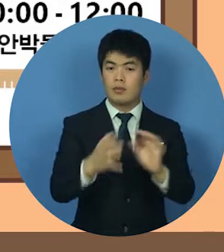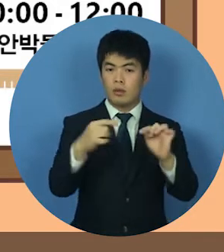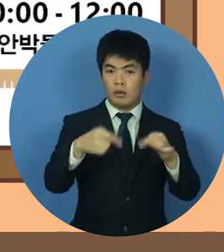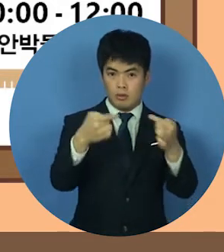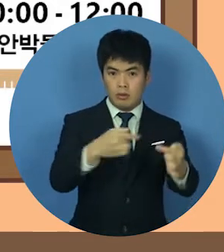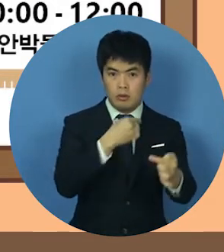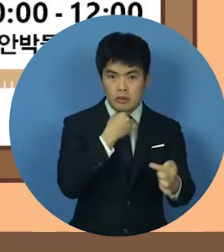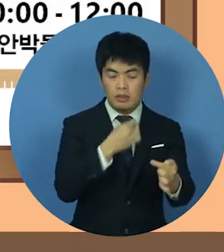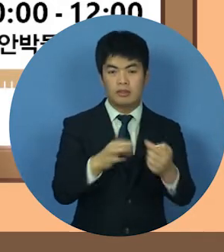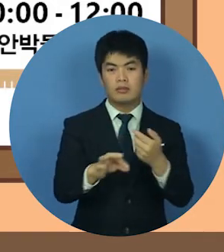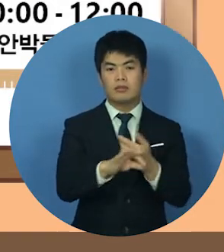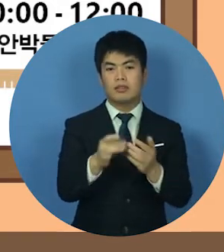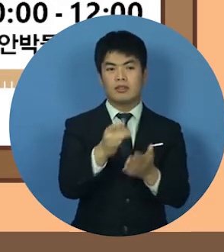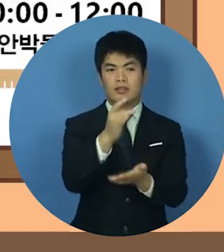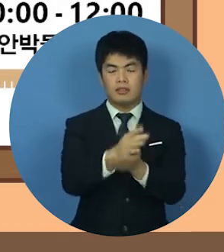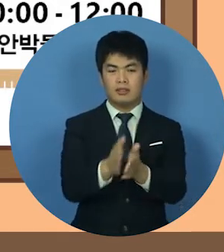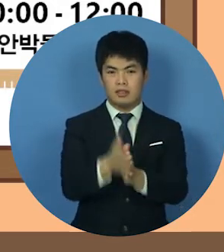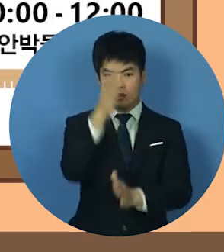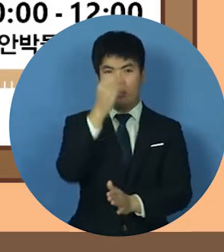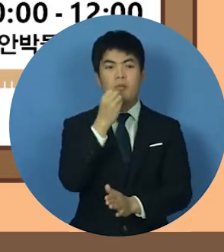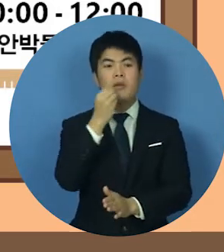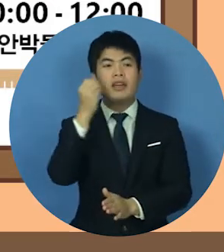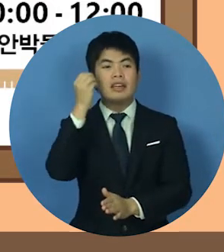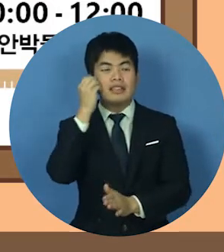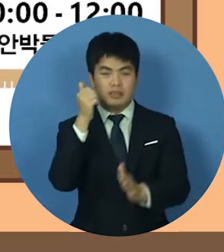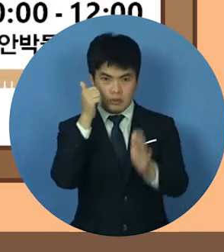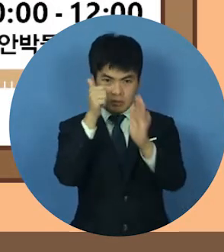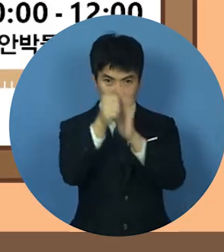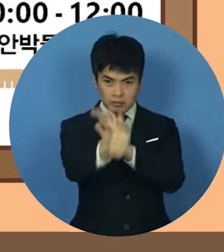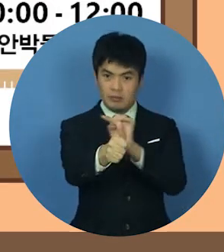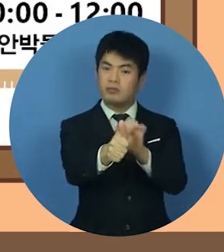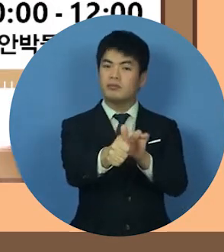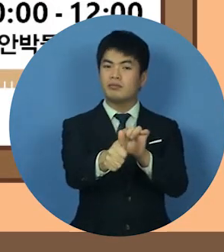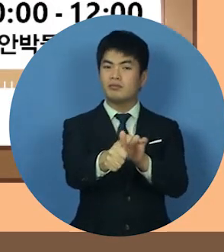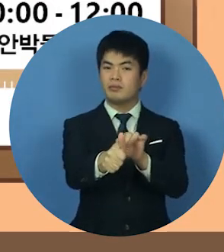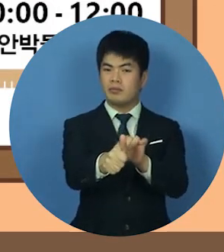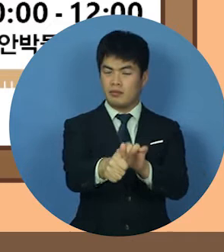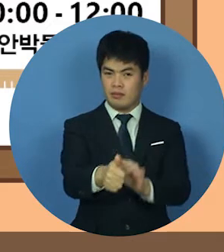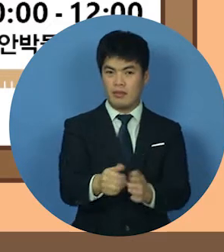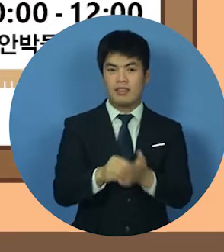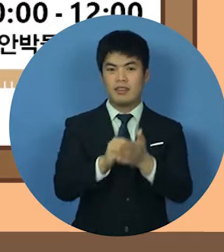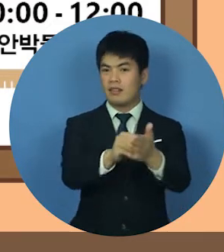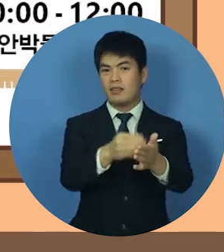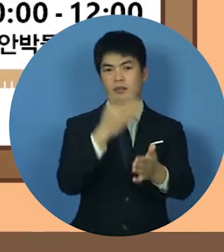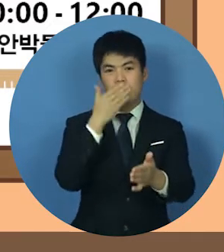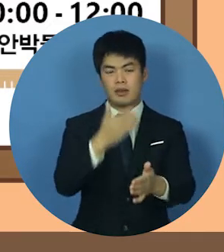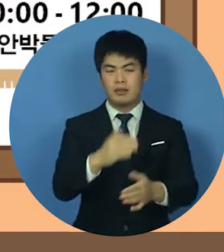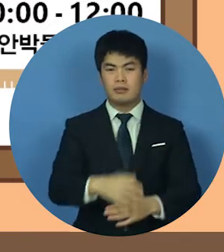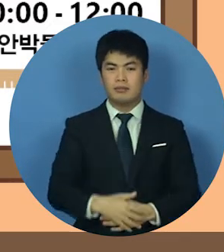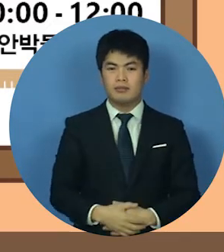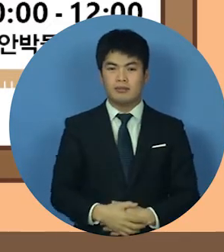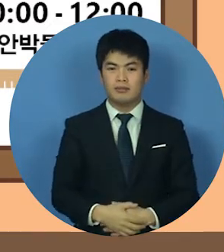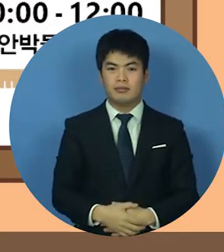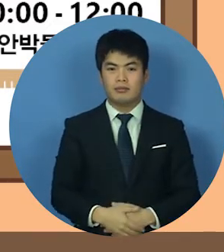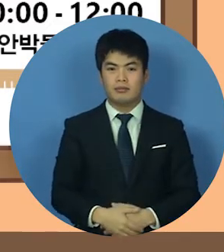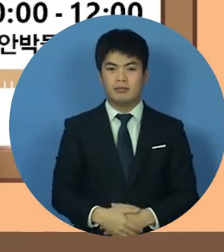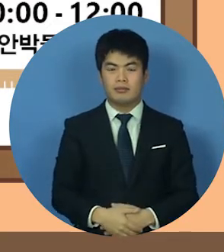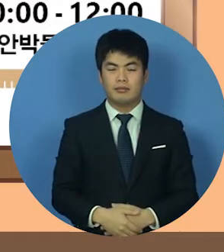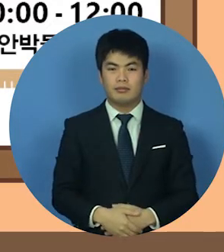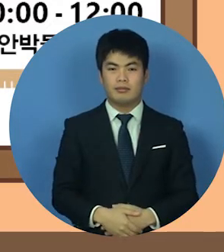시민들은 천안시 홈페이지에 접속해 시민공감 토크 콘서트 팝업전을 클릭하면 신청할 수 있습니다.